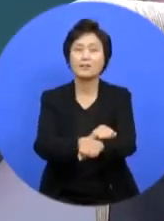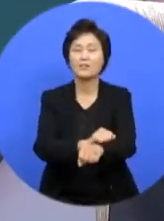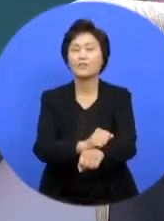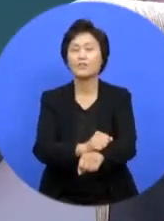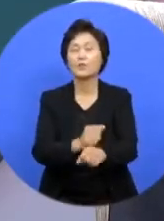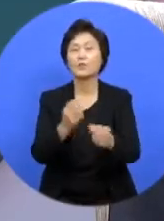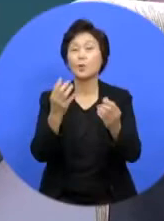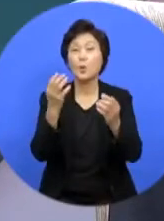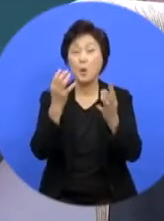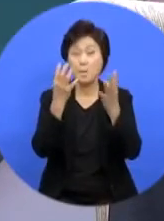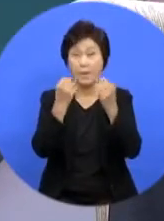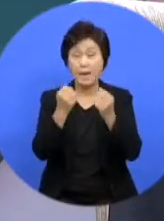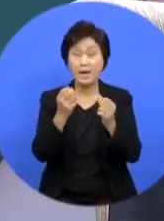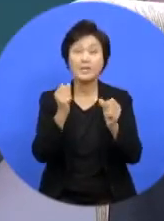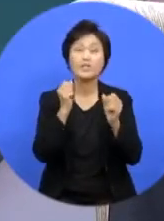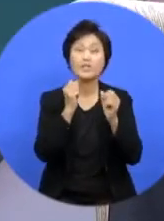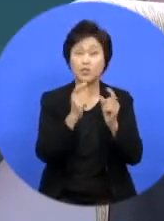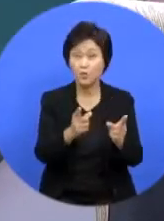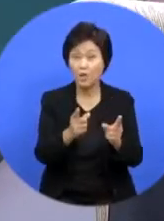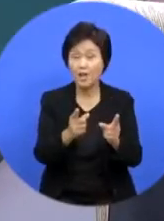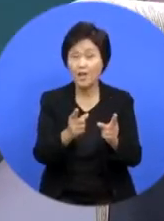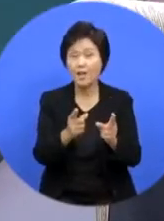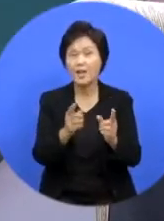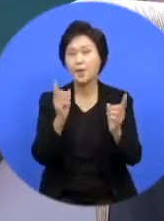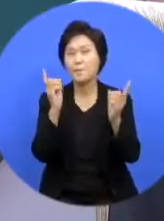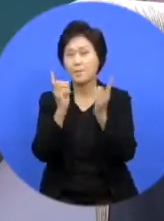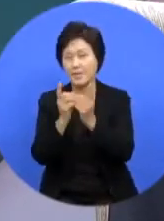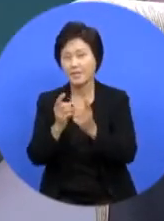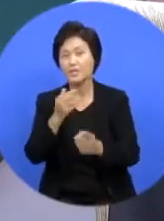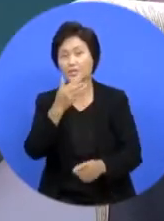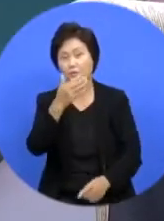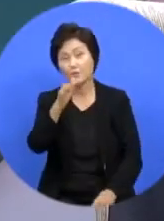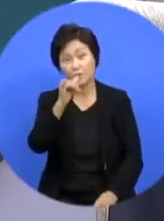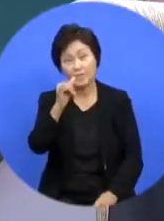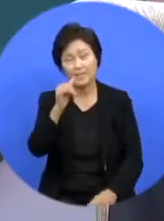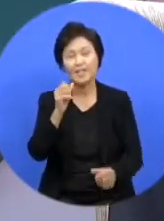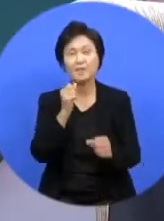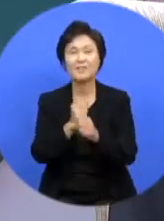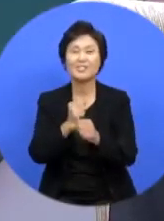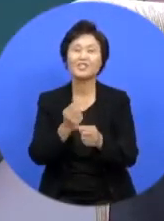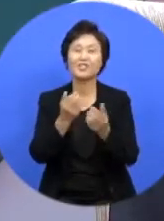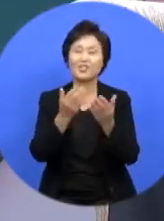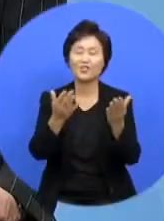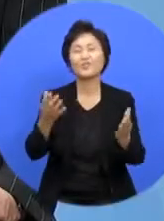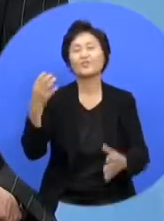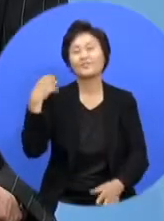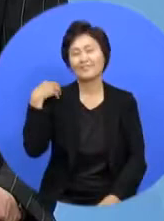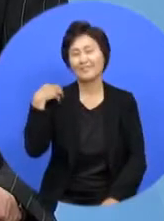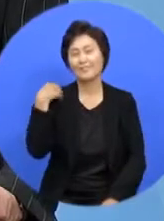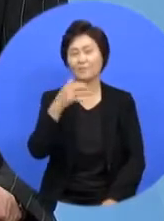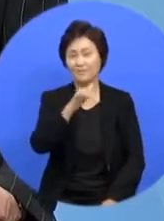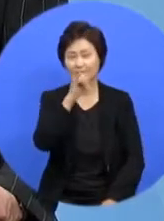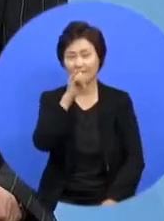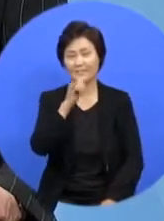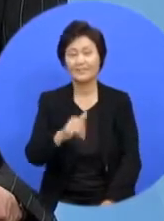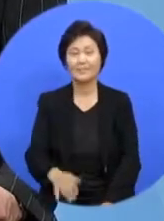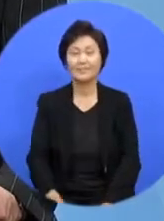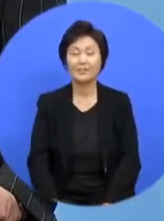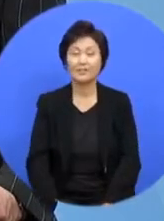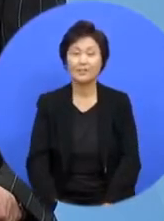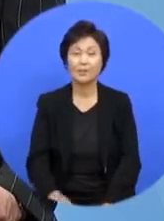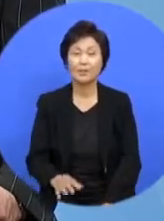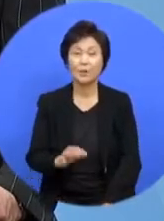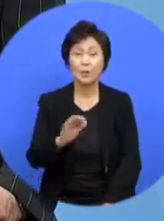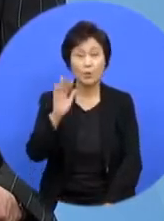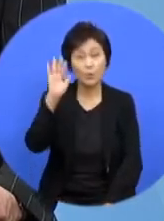많은 기회를 만날 수 있는 예. 길을 열어주는 게 제 역할이라고 생각하거든요. 아니 근데 요새는 사실 이 코로나